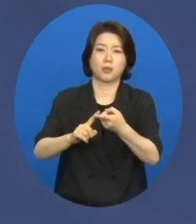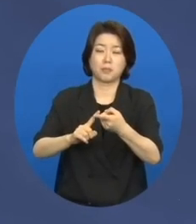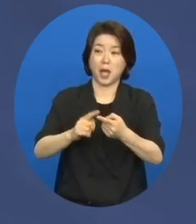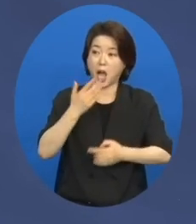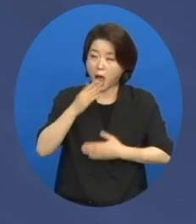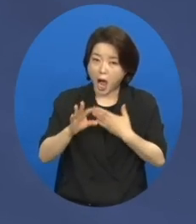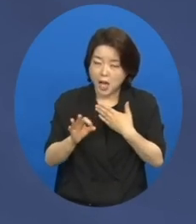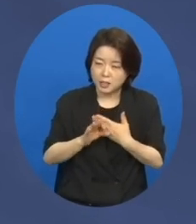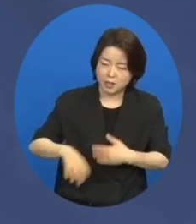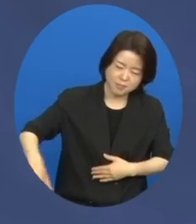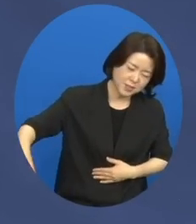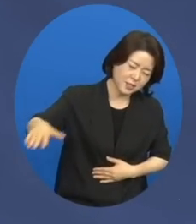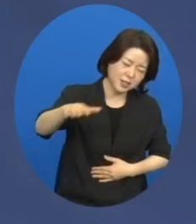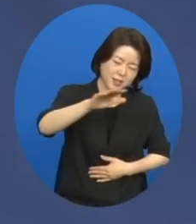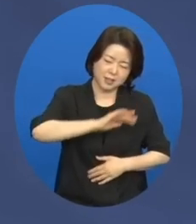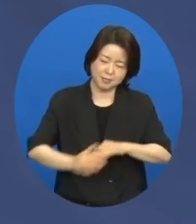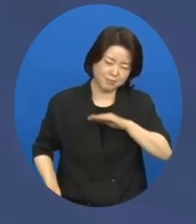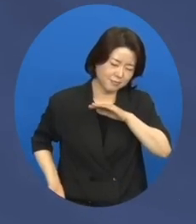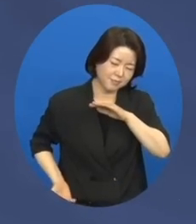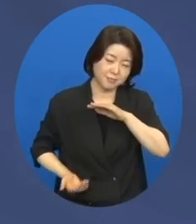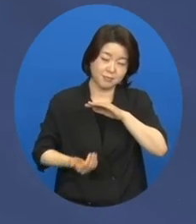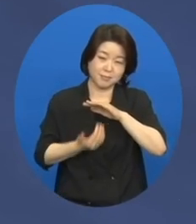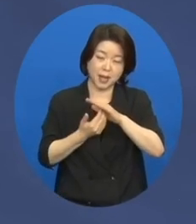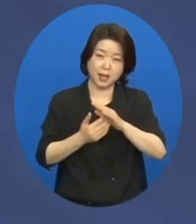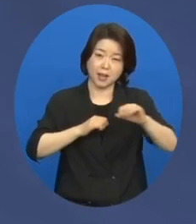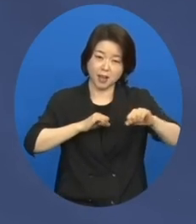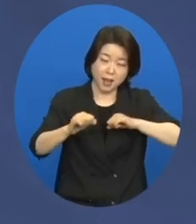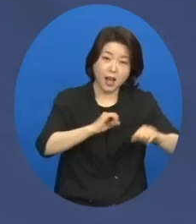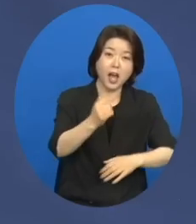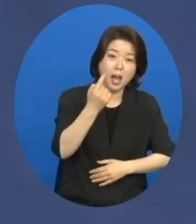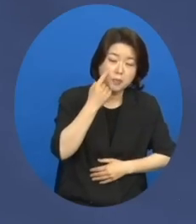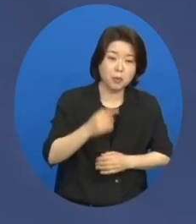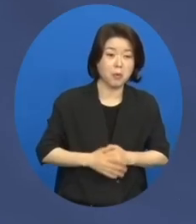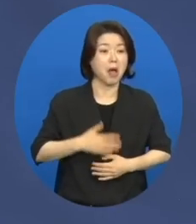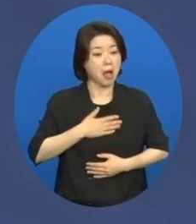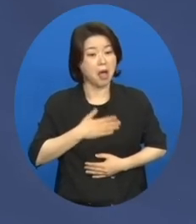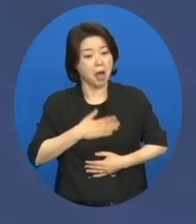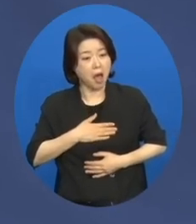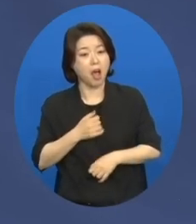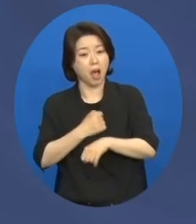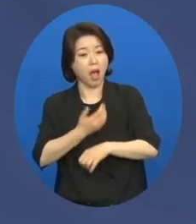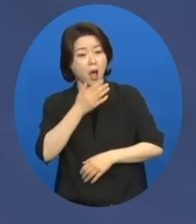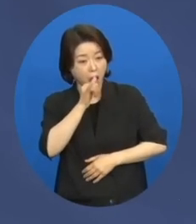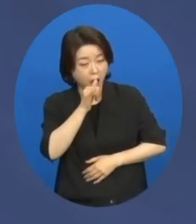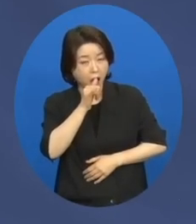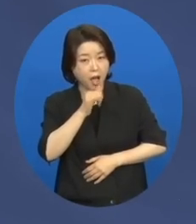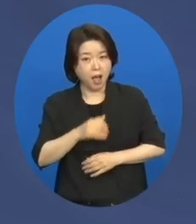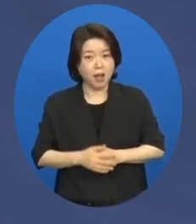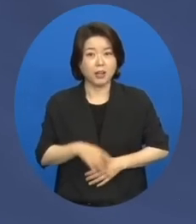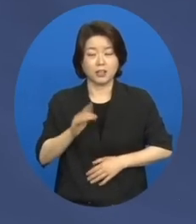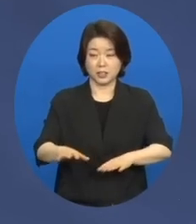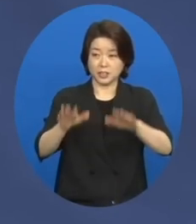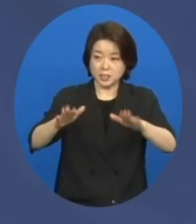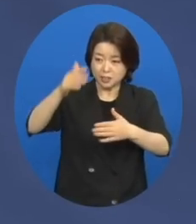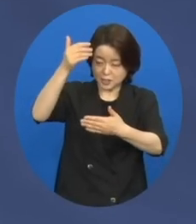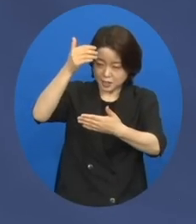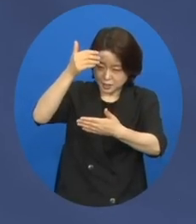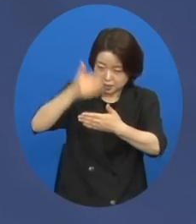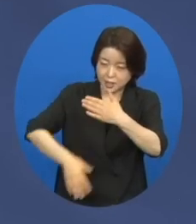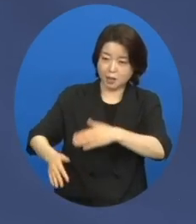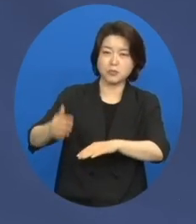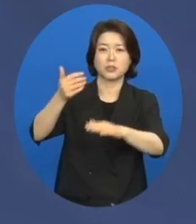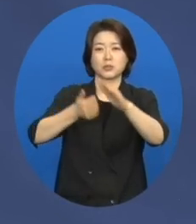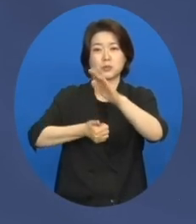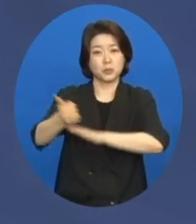만큼 어지간히 하고 이제는 거의 알 만큼 알았고 할 만큼 했다. 그런데 이제 남은 소망이